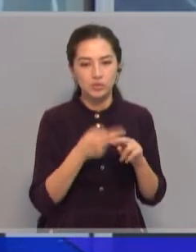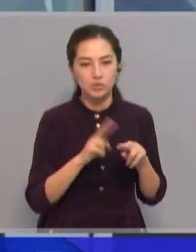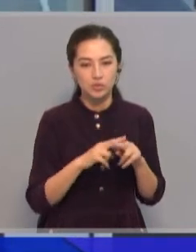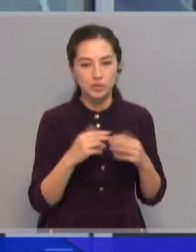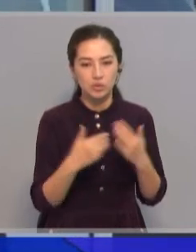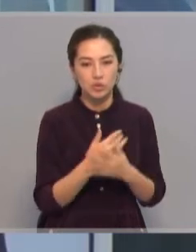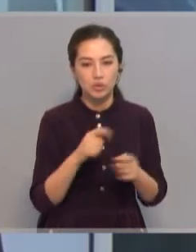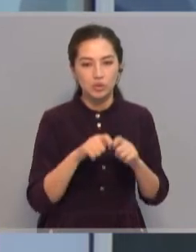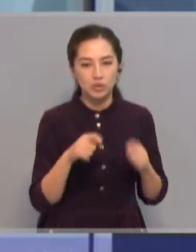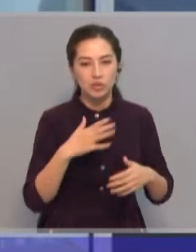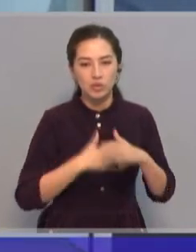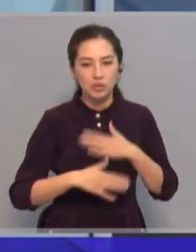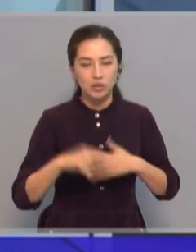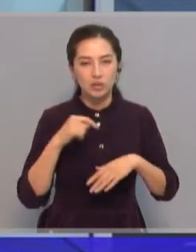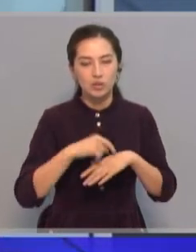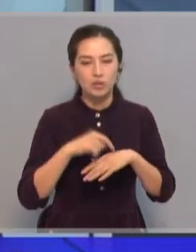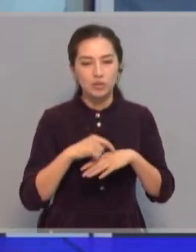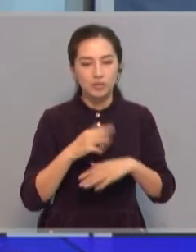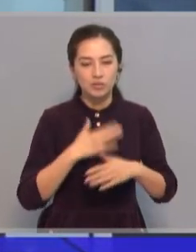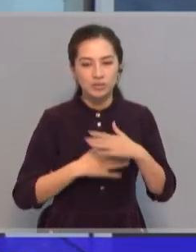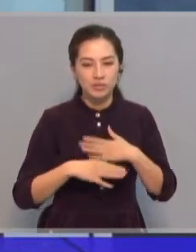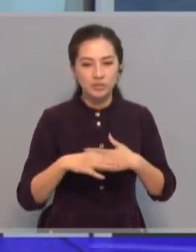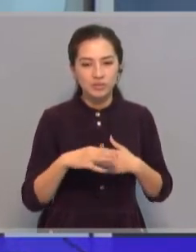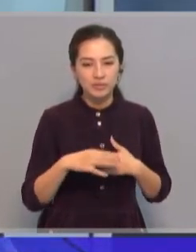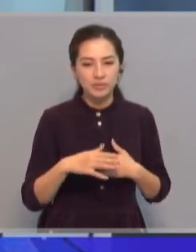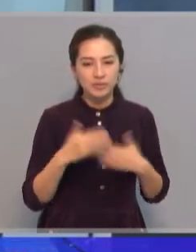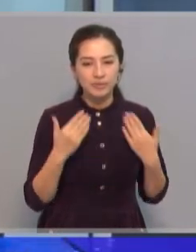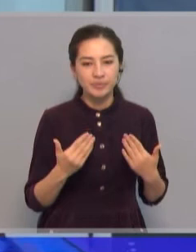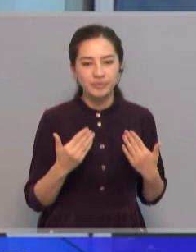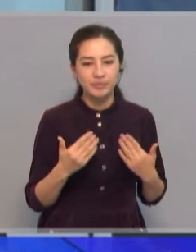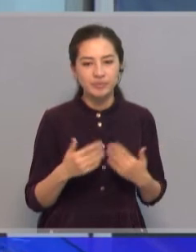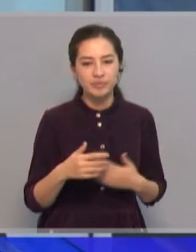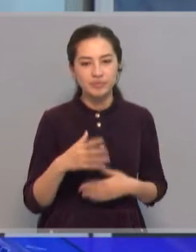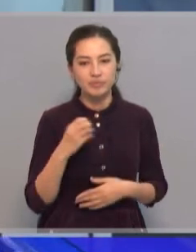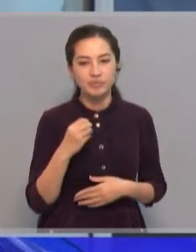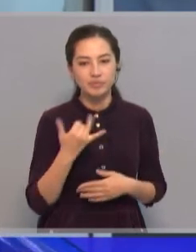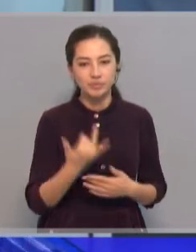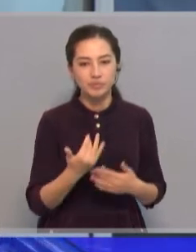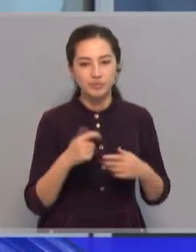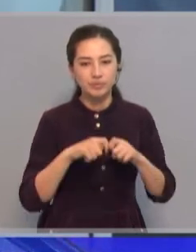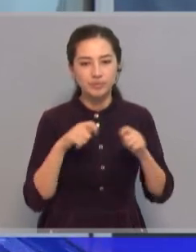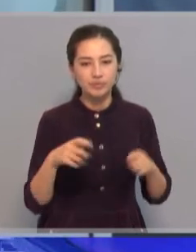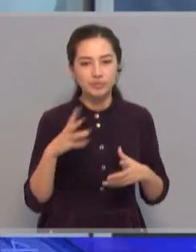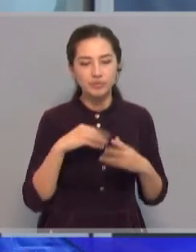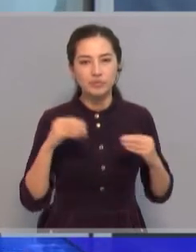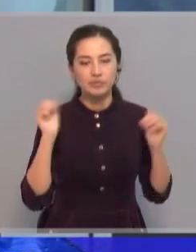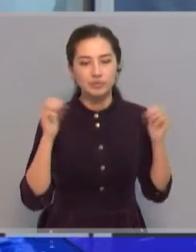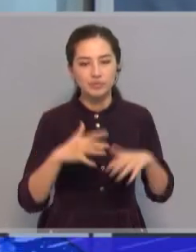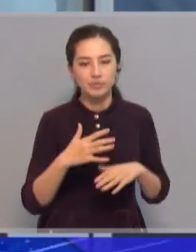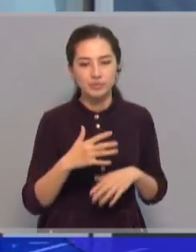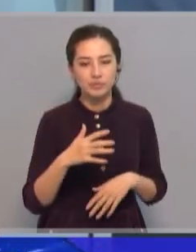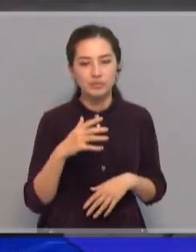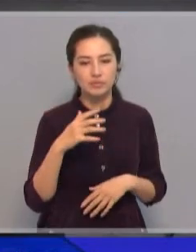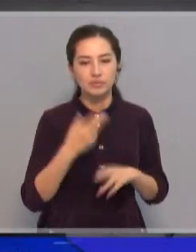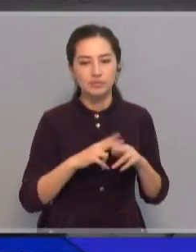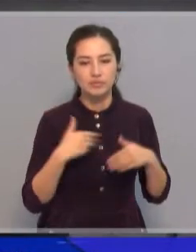мінекі қуанышында қуаныш болып ғимаратқа еге болып отырмыз. Міне бүгін соның бүгін ашылуына жиналып отырмыз. Құда қаласамына